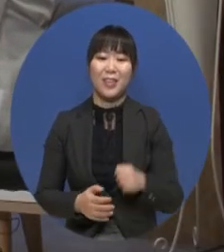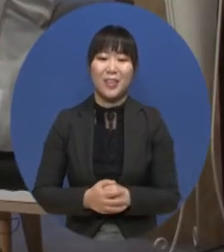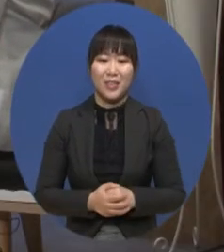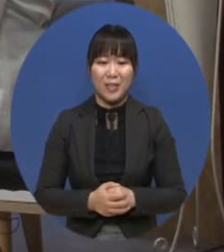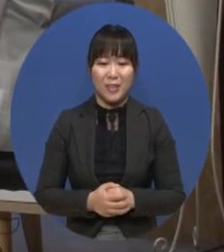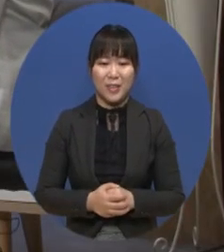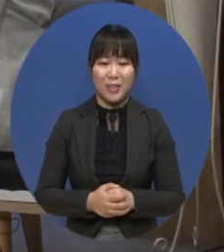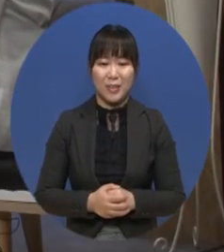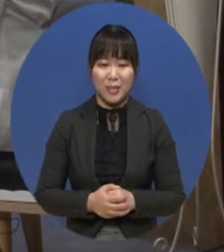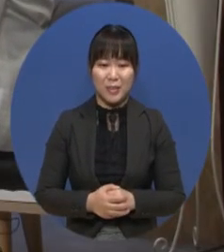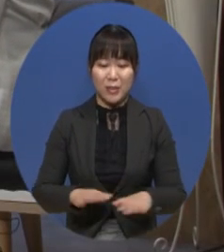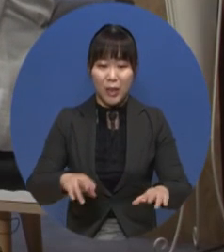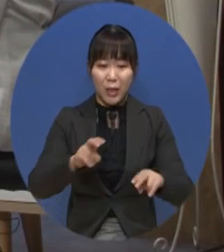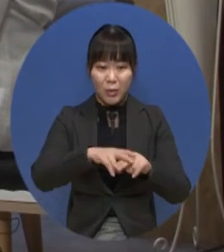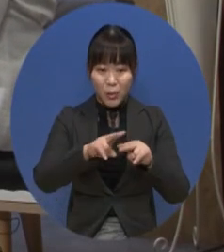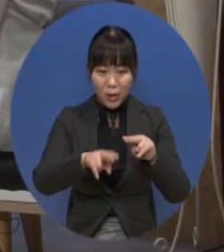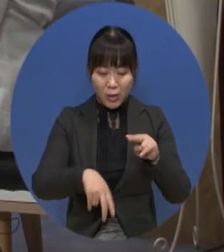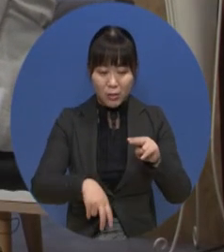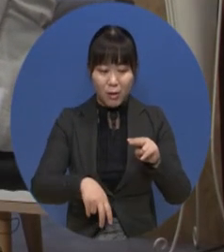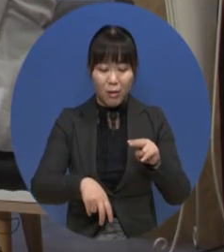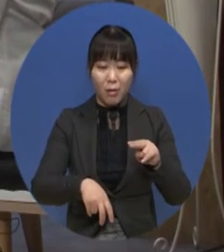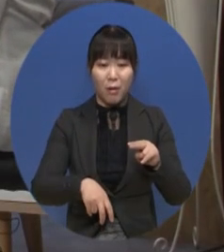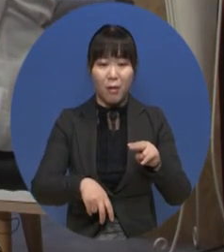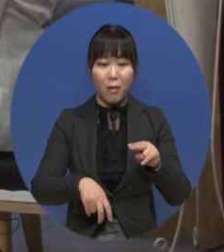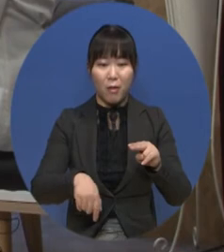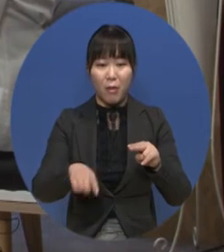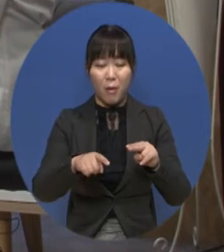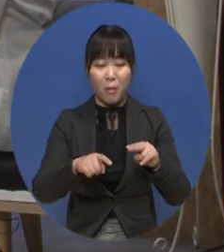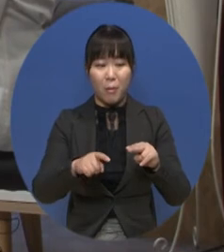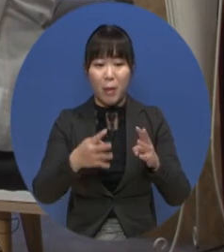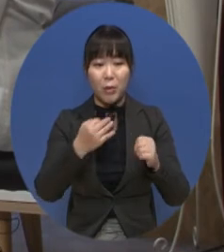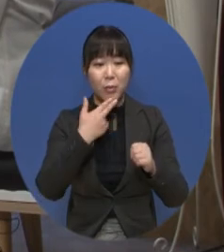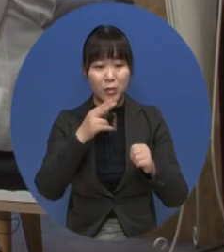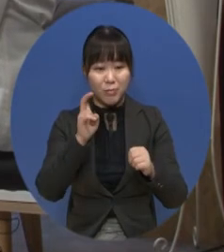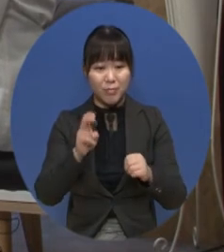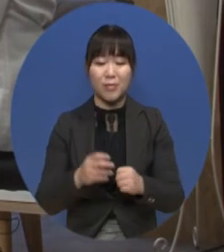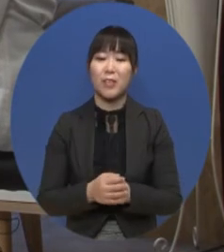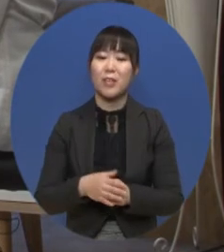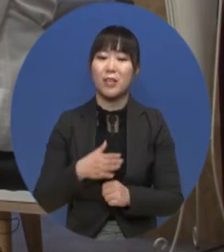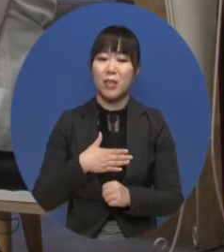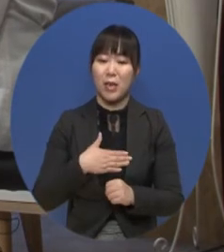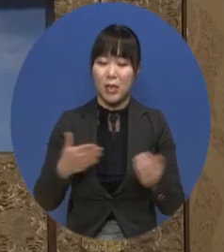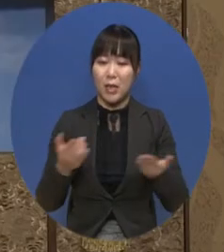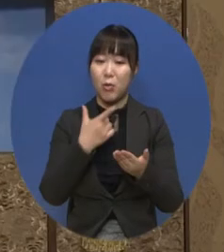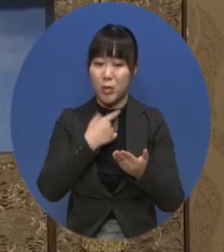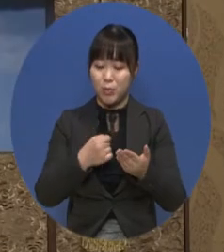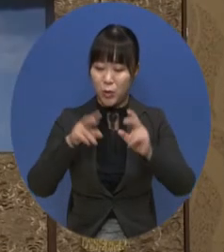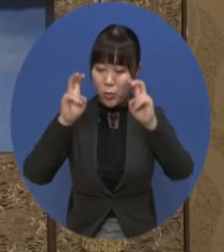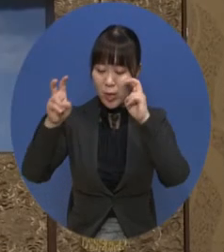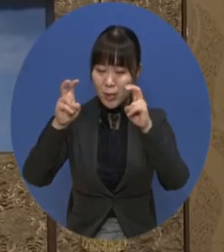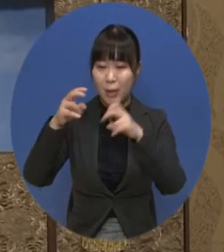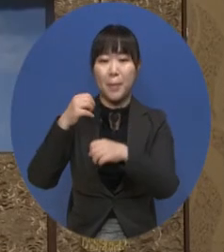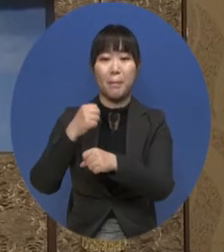이제 그 퇴사율 낮은 퇴사율을 네. 기록하고 있지 않을까 싶은데 네, 그런 것 같아요. 제가 일하고 싶은 회사를